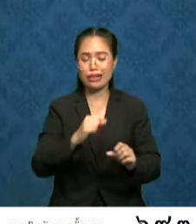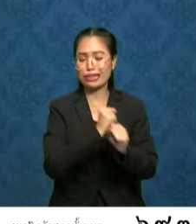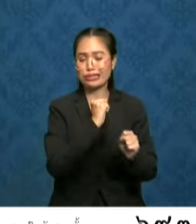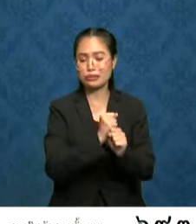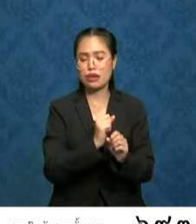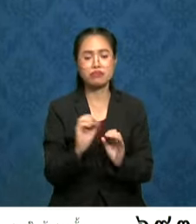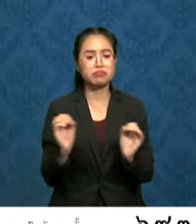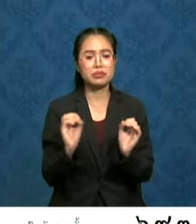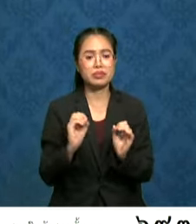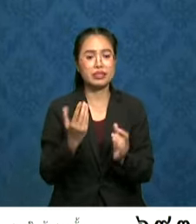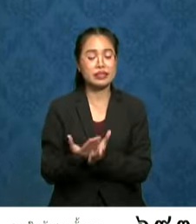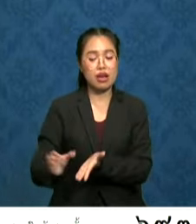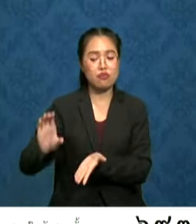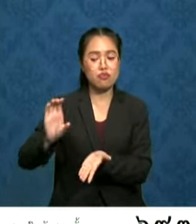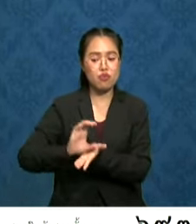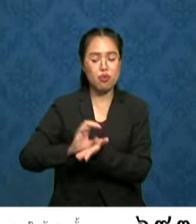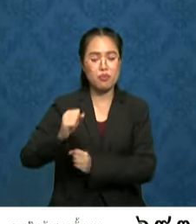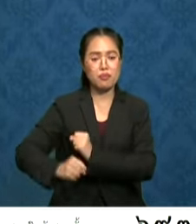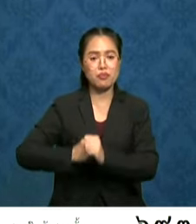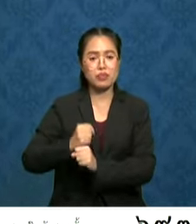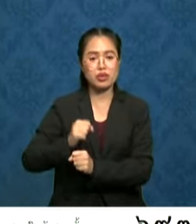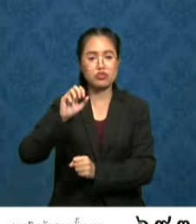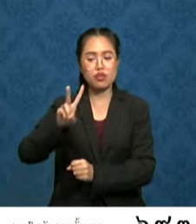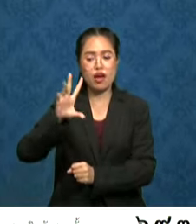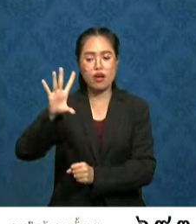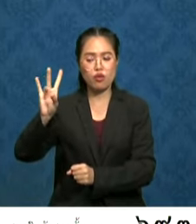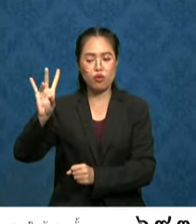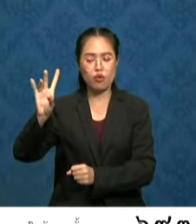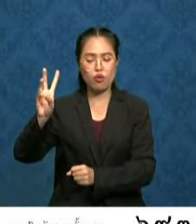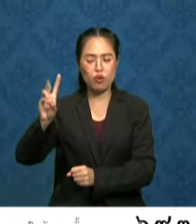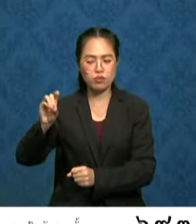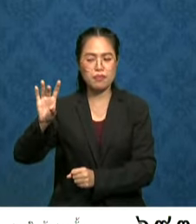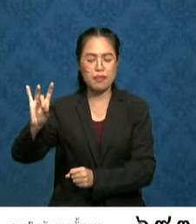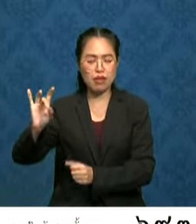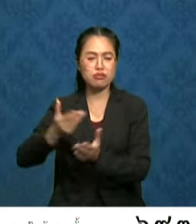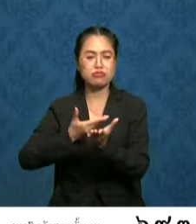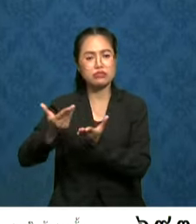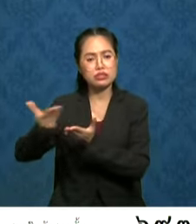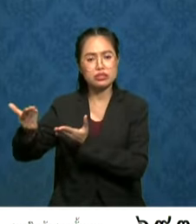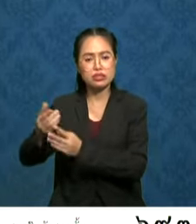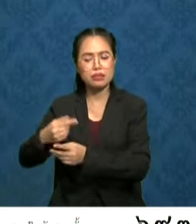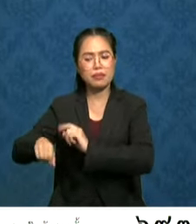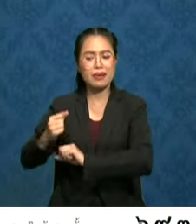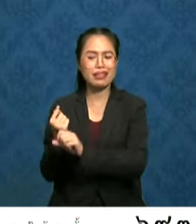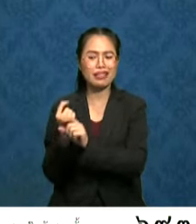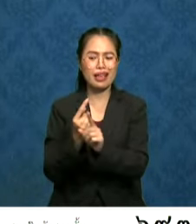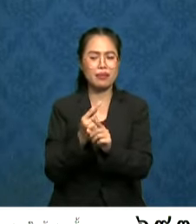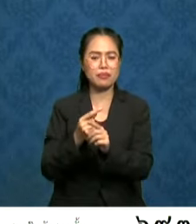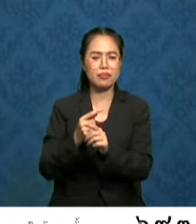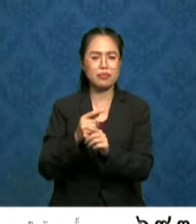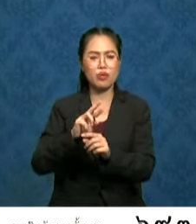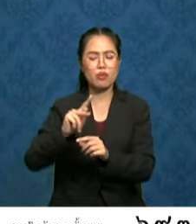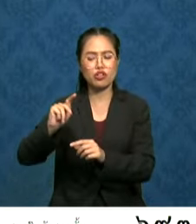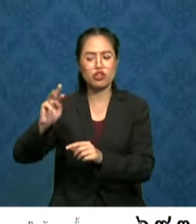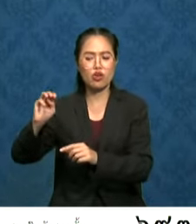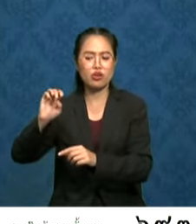อะไรงบ 68ก็ยังคงซื้อกันกระจัดกระจายไม่ได้ไม่ได้ใช้ Public Cloudอย่างที่ท่านรัฐมนตรี deได้กล่าวไว้เหมือน